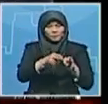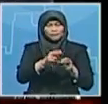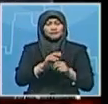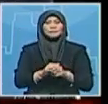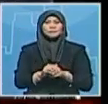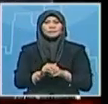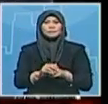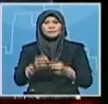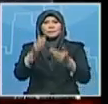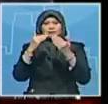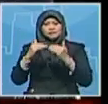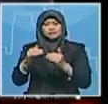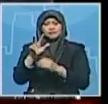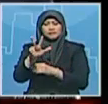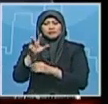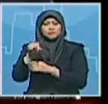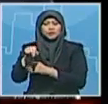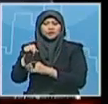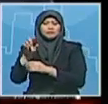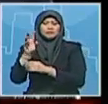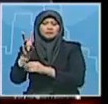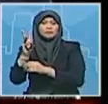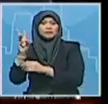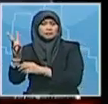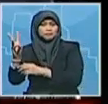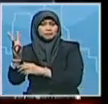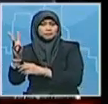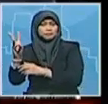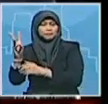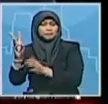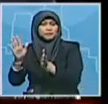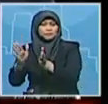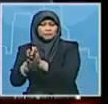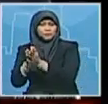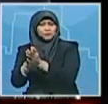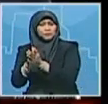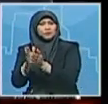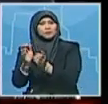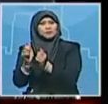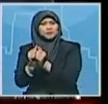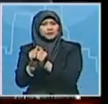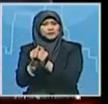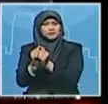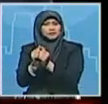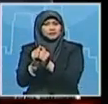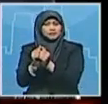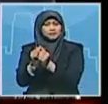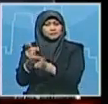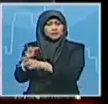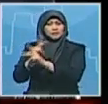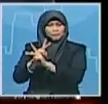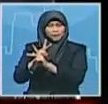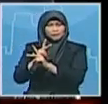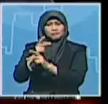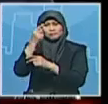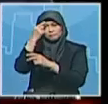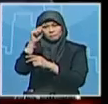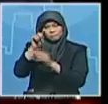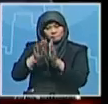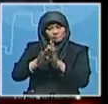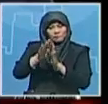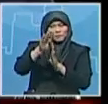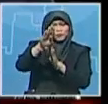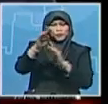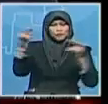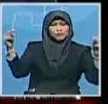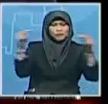dan 3.266 dan dicampur juga ada faktor elemen pinjaman untuk kita membangunkan